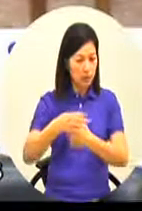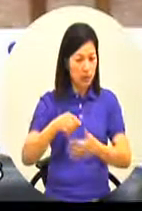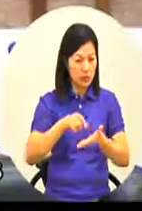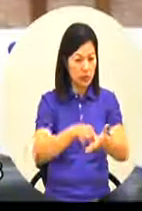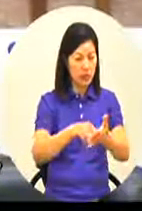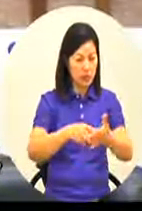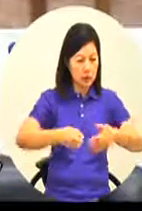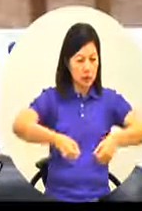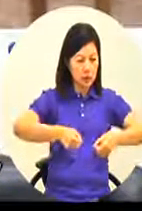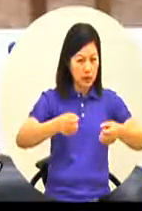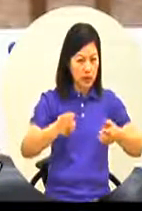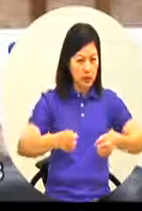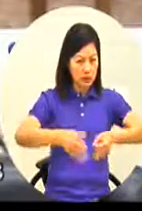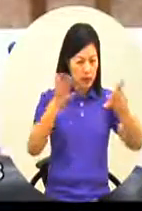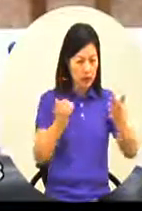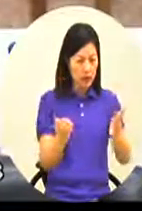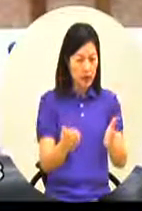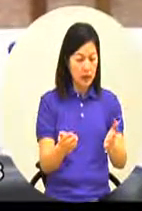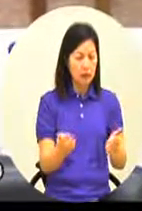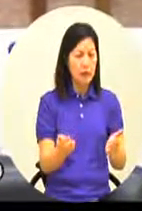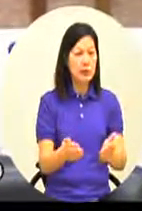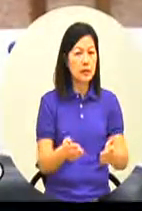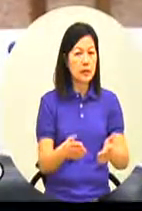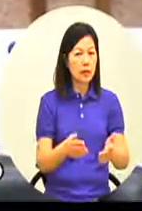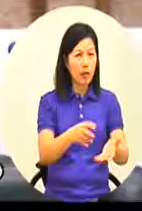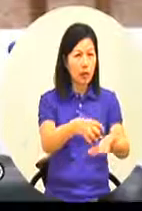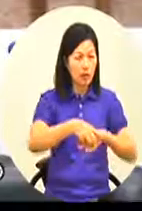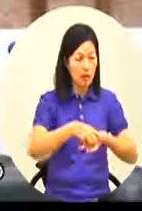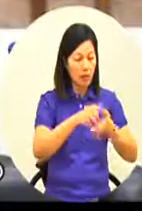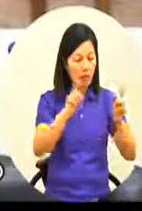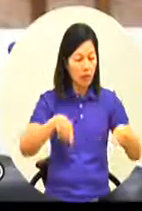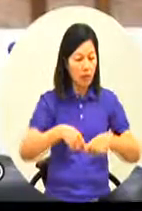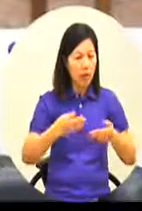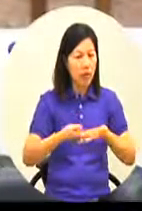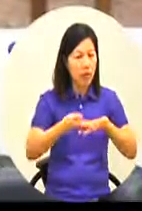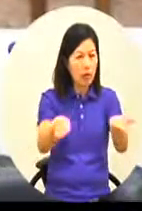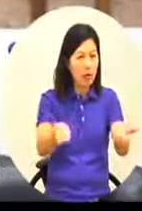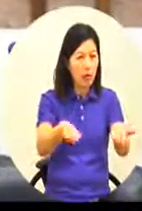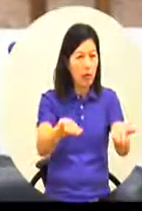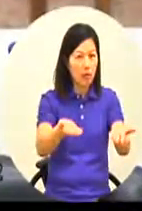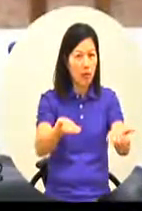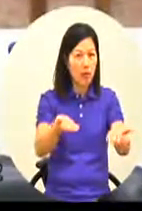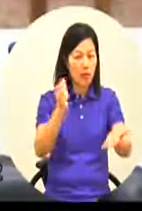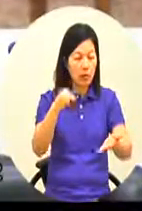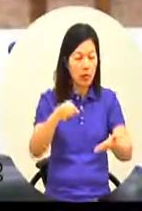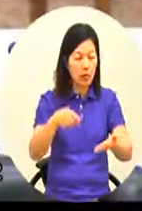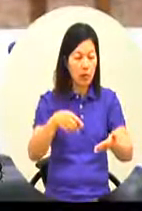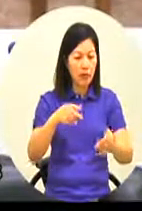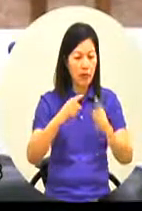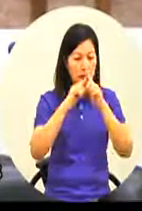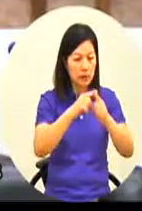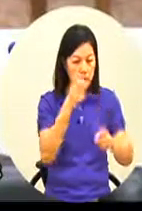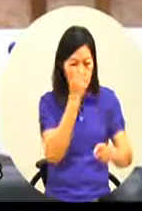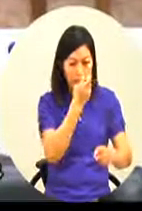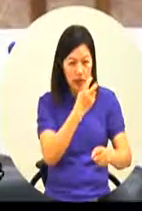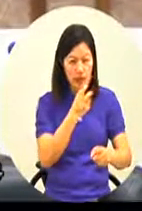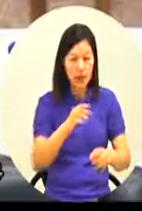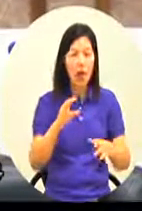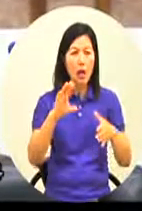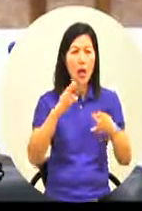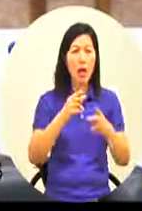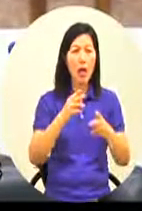后，最后使用执照核发，核发，哎，局长，核发是要看现场还是要文书的？现